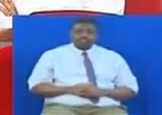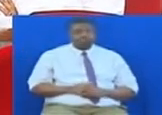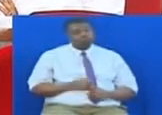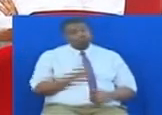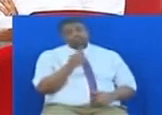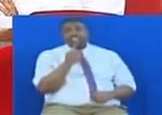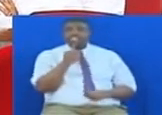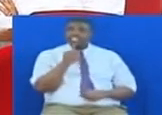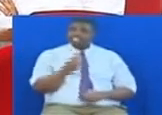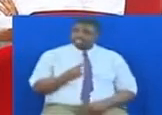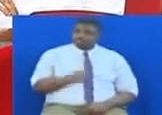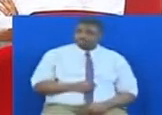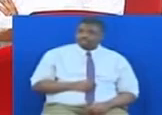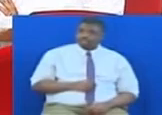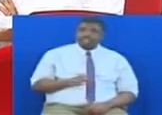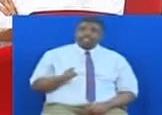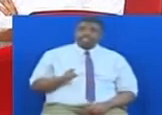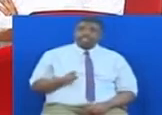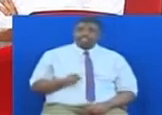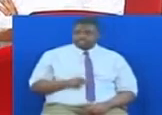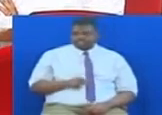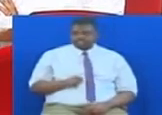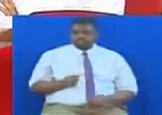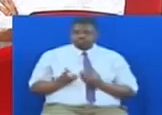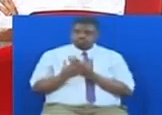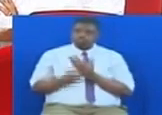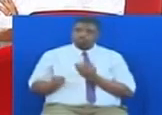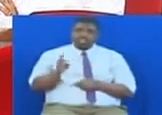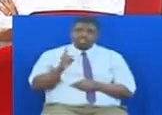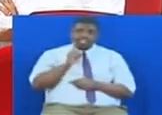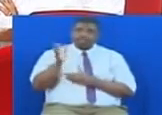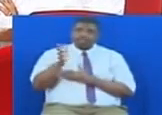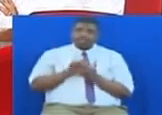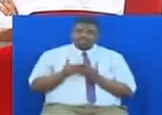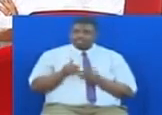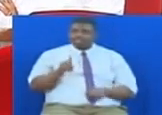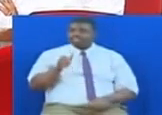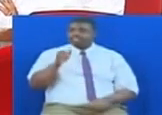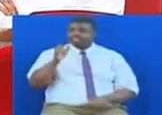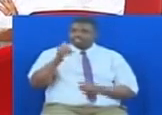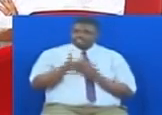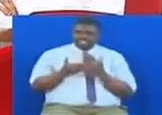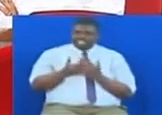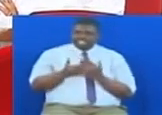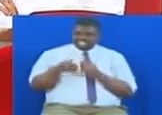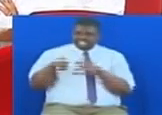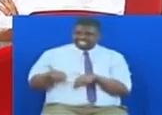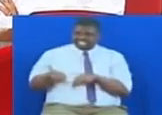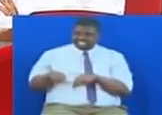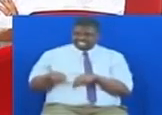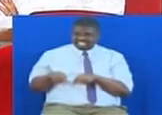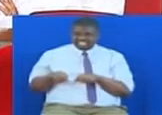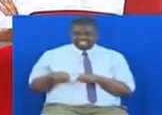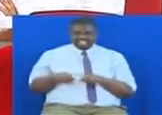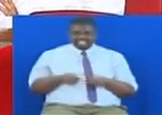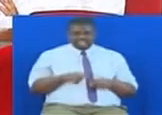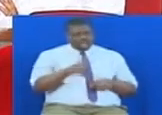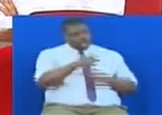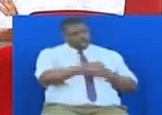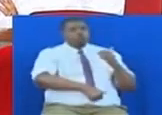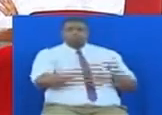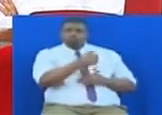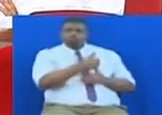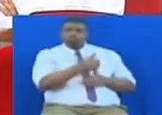tumeyasema na tumenukuliwa kila mahali kwamba nchi hii akikamata mtu kama Magufuli,